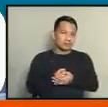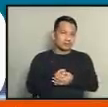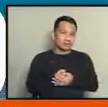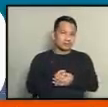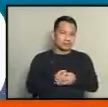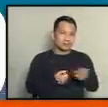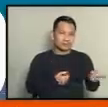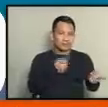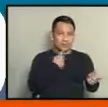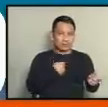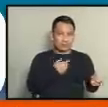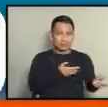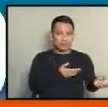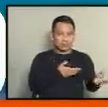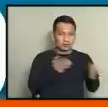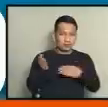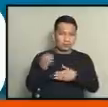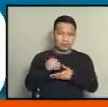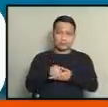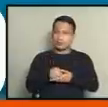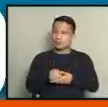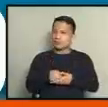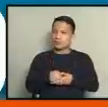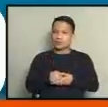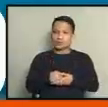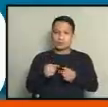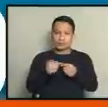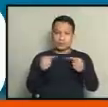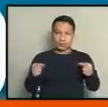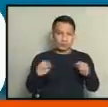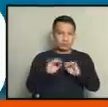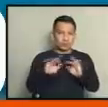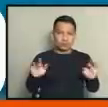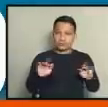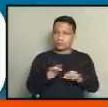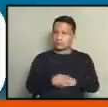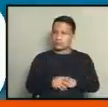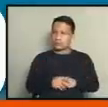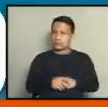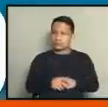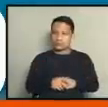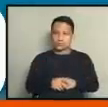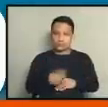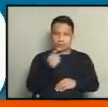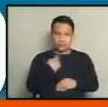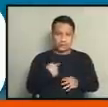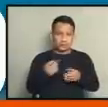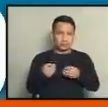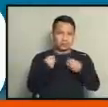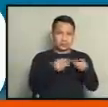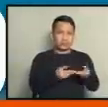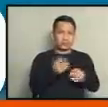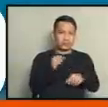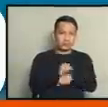lupa po, so may utang na lupa po sila sa inyo? Ang lagay wala niyan. Naman po, sir. Sir, actually, hindi na... Kasi binigyan siya ng trabaho.